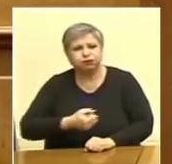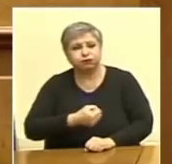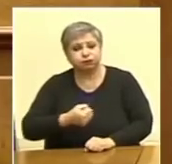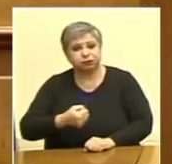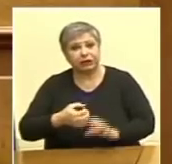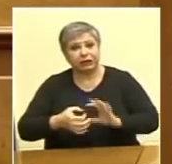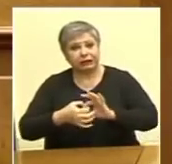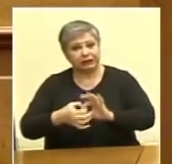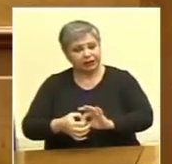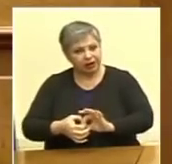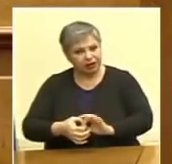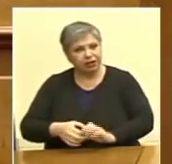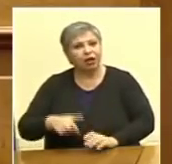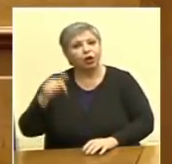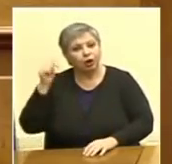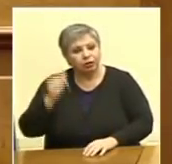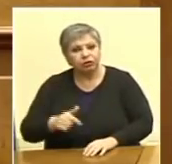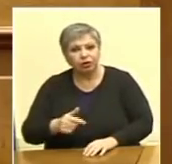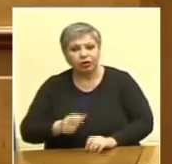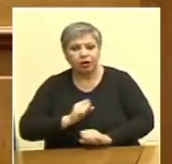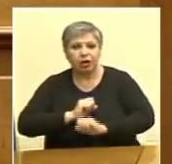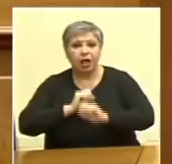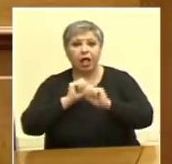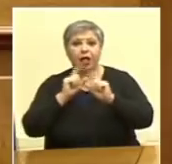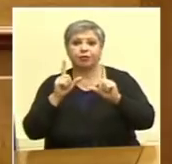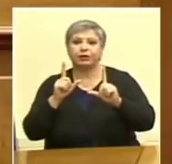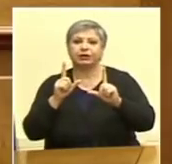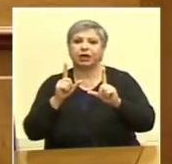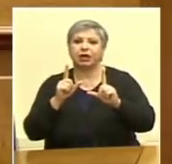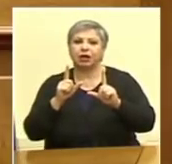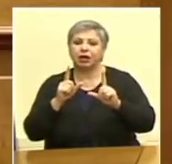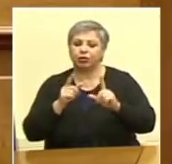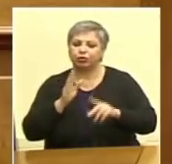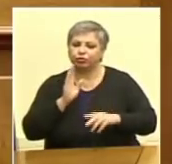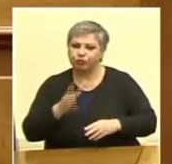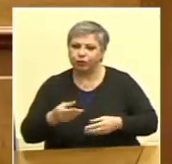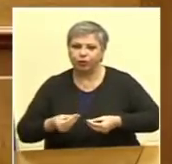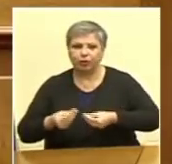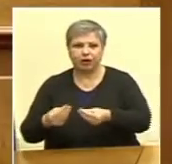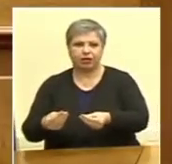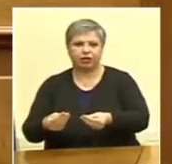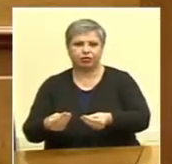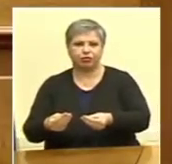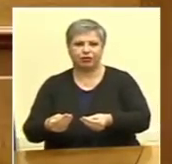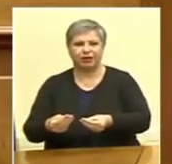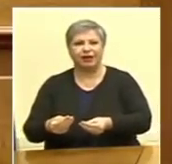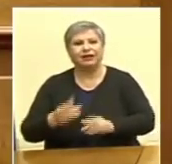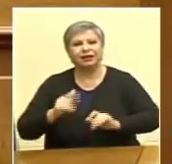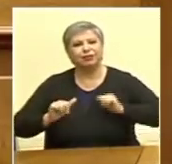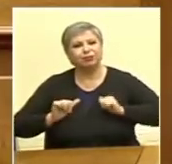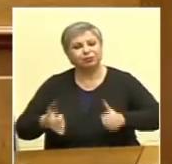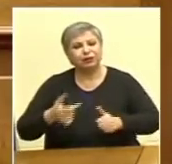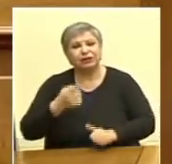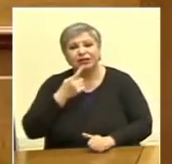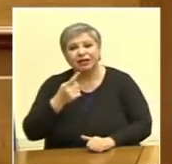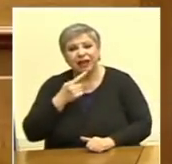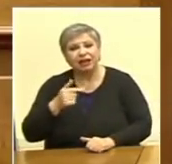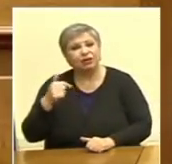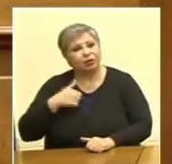να ομιλείτε περί παροχολογίας και περί δώρων που κάνουμε στους πολίτες